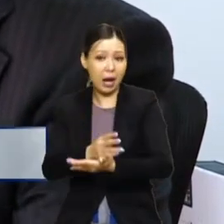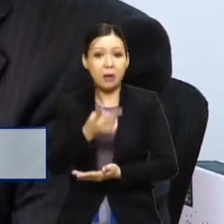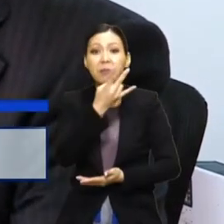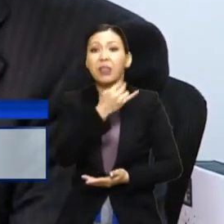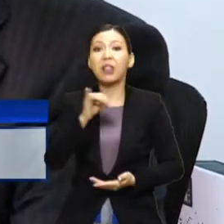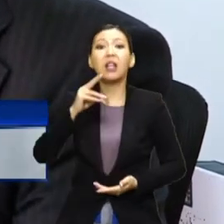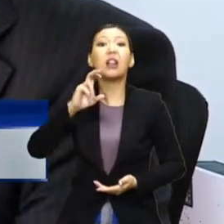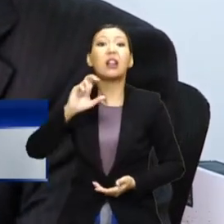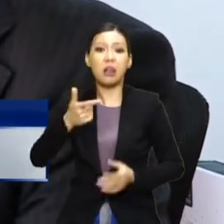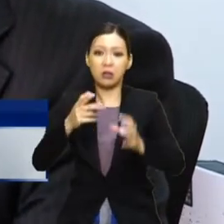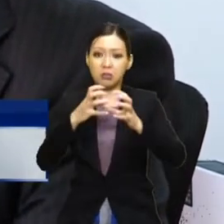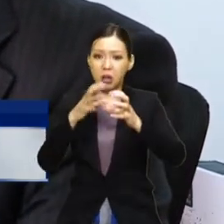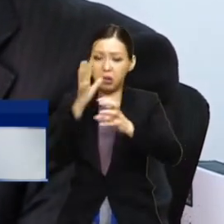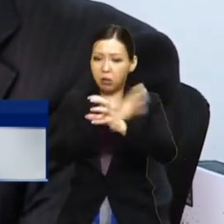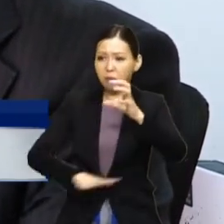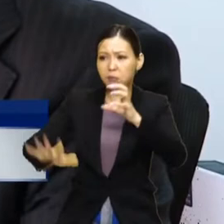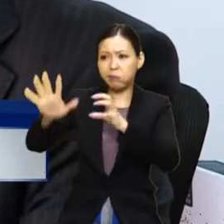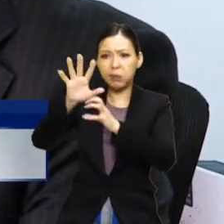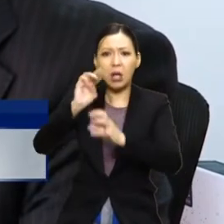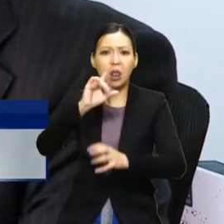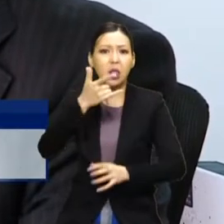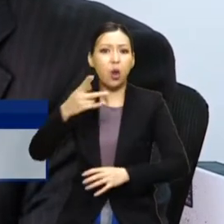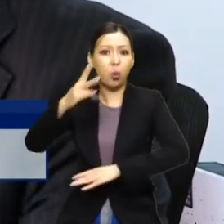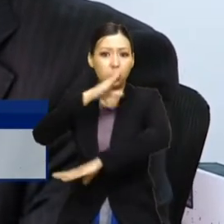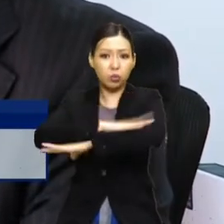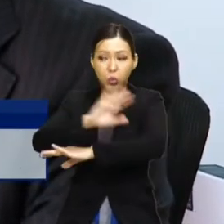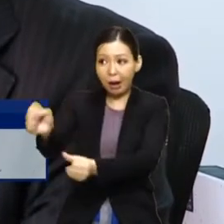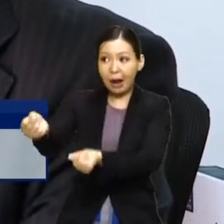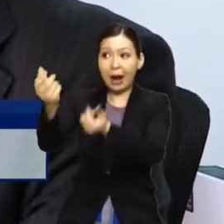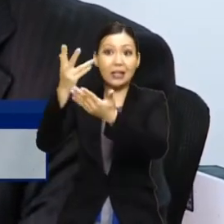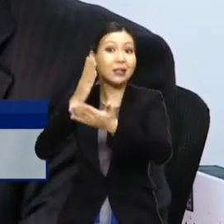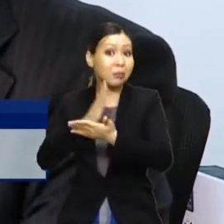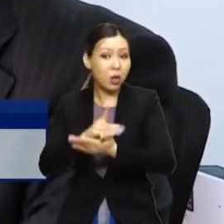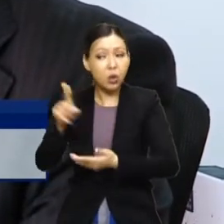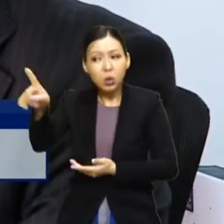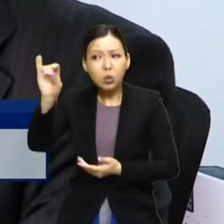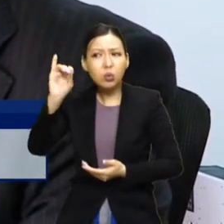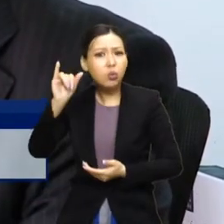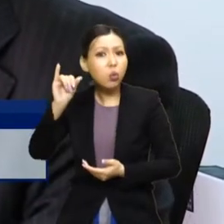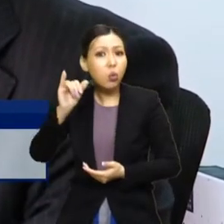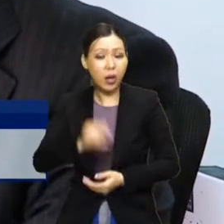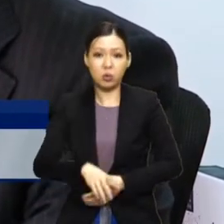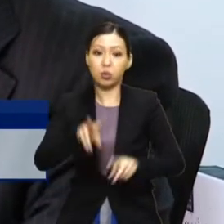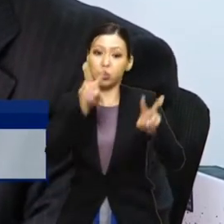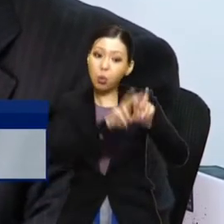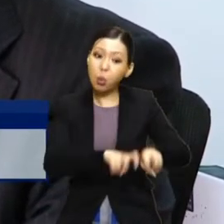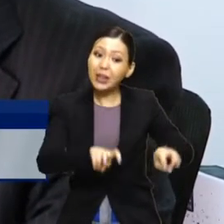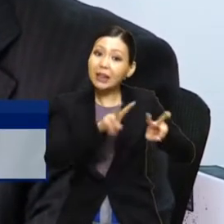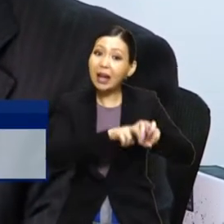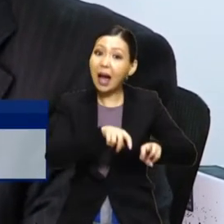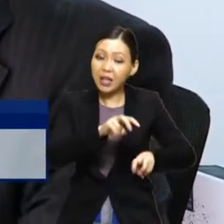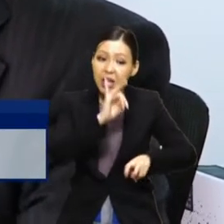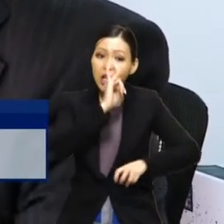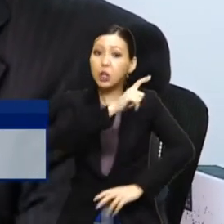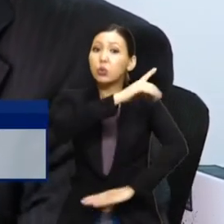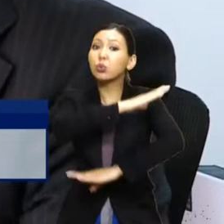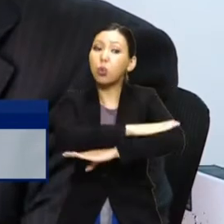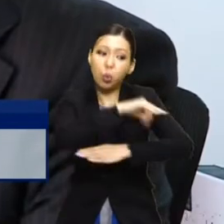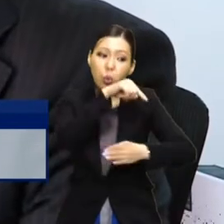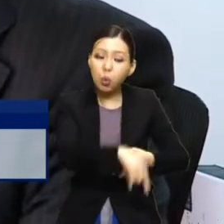хөгжлийн чиг хандлага бол дэлхийн төрөлхийн сургуулиудад явагдчихэ. Тэгэхээр энэ юу байв нөхөөр судалгааны их сургууль гэдэг нь юу байв нөхөөр